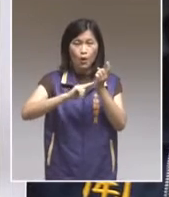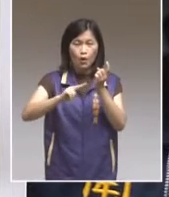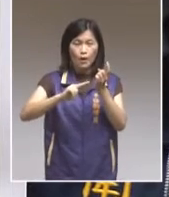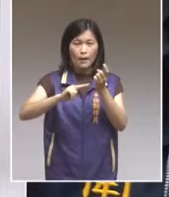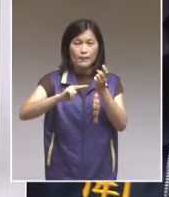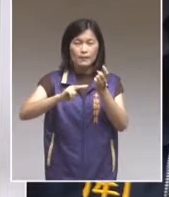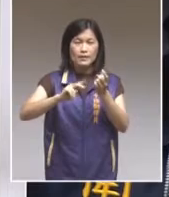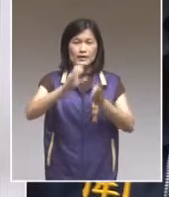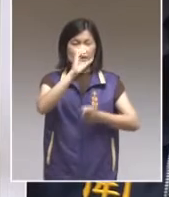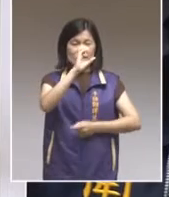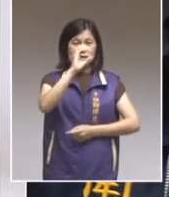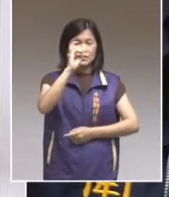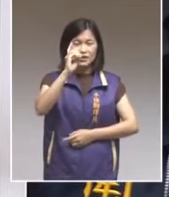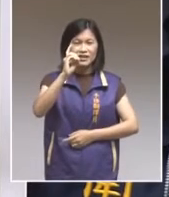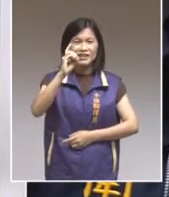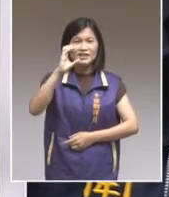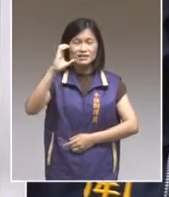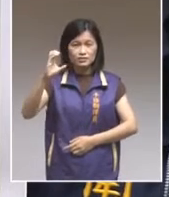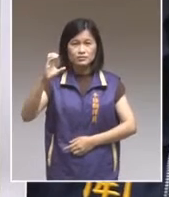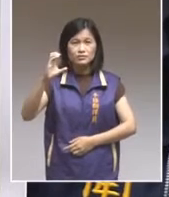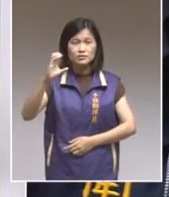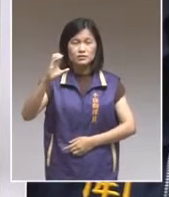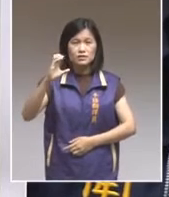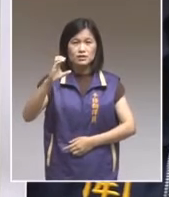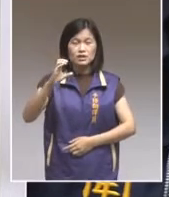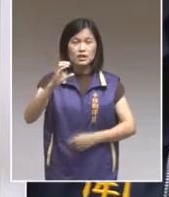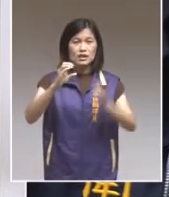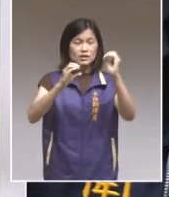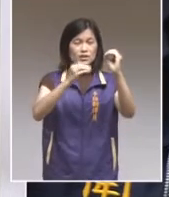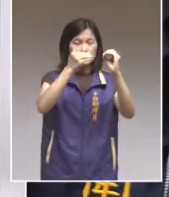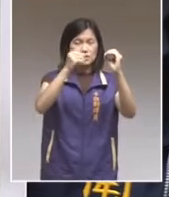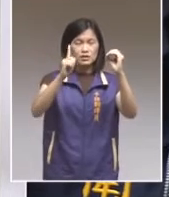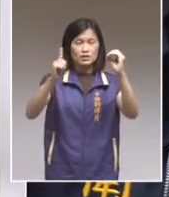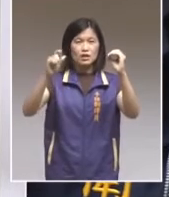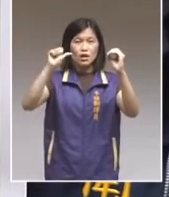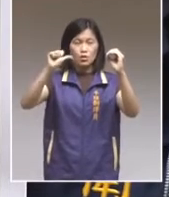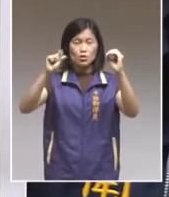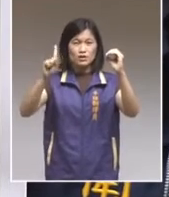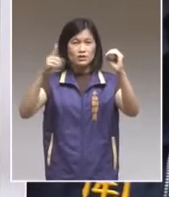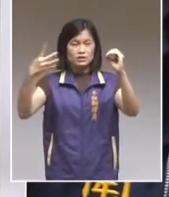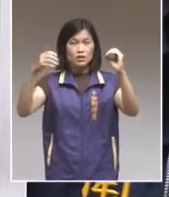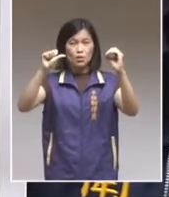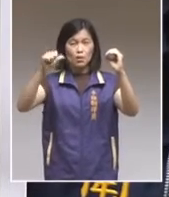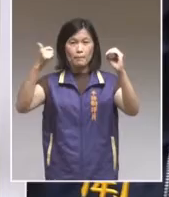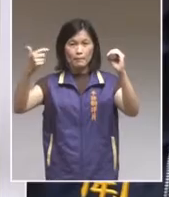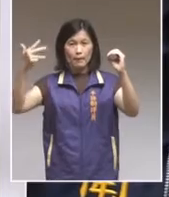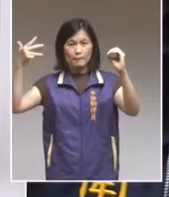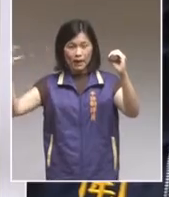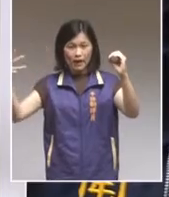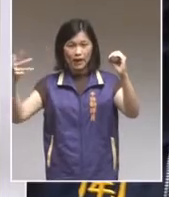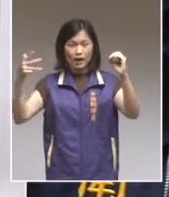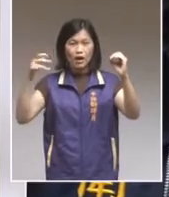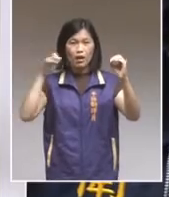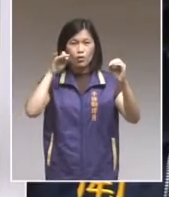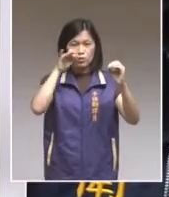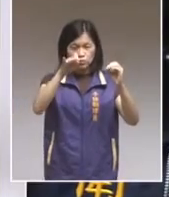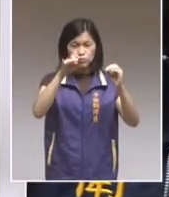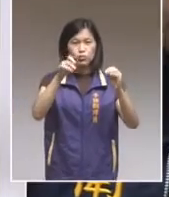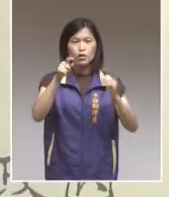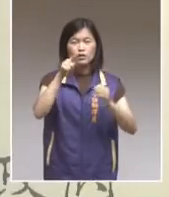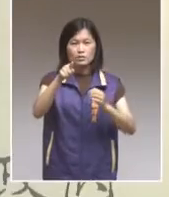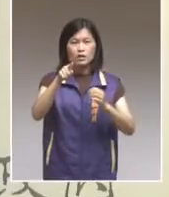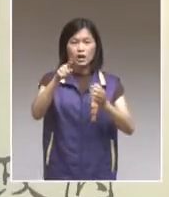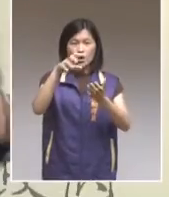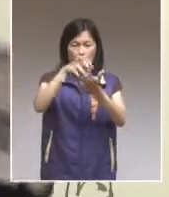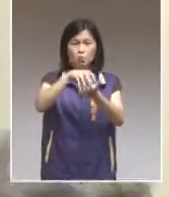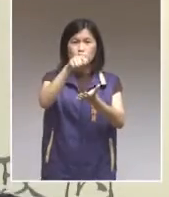的官方的一个门号0911514588去证实它这个是一个官方的一个讯息。